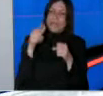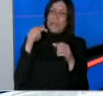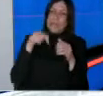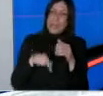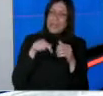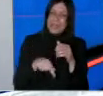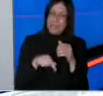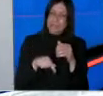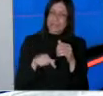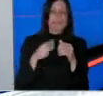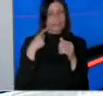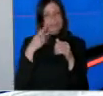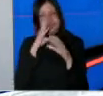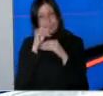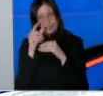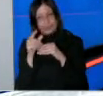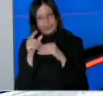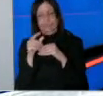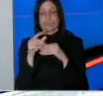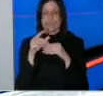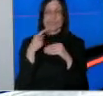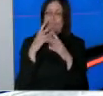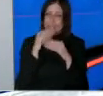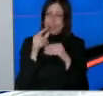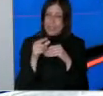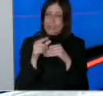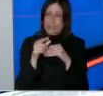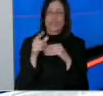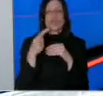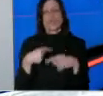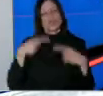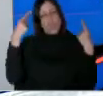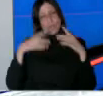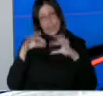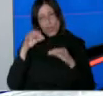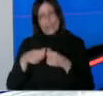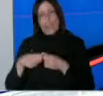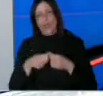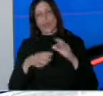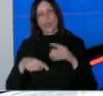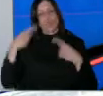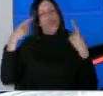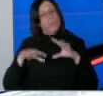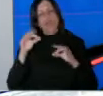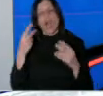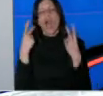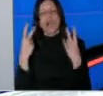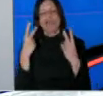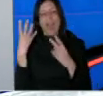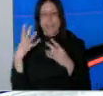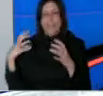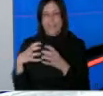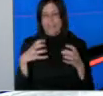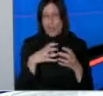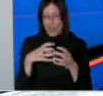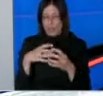מלמטה? אני אגיד לך, תראה, דיברנו על זה, ואני אגיד את זה בצורה הכי פשוטה. יום בחירות, ארגון יום בחירות הוא סופר חשוב לארבע המפלגות האלו.